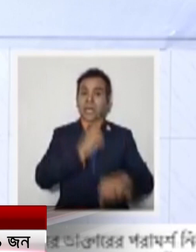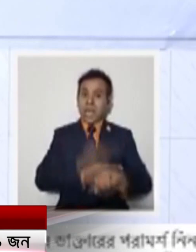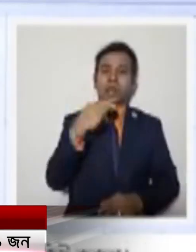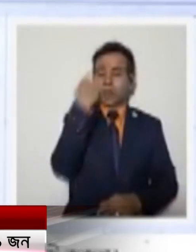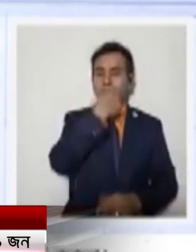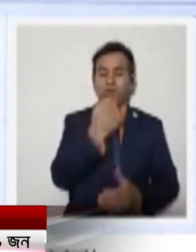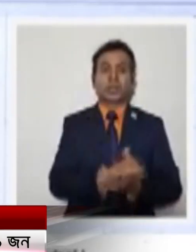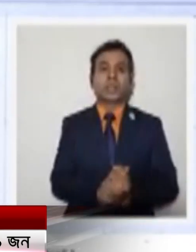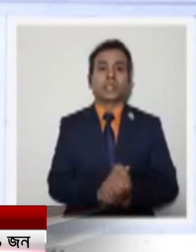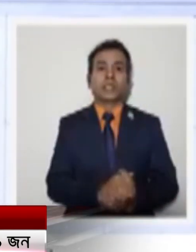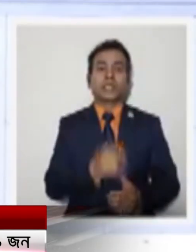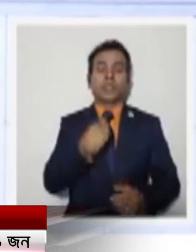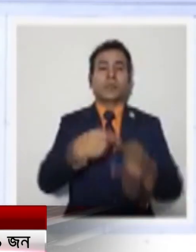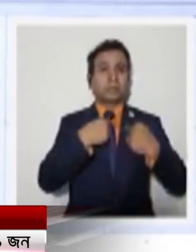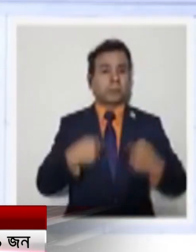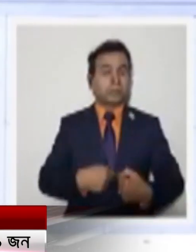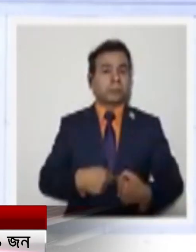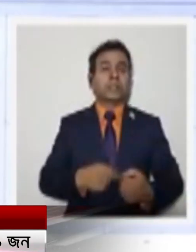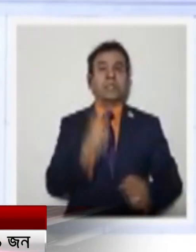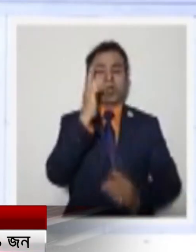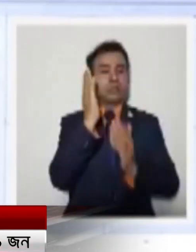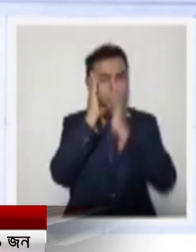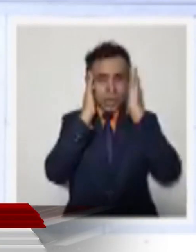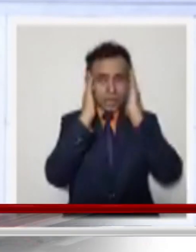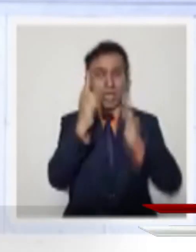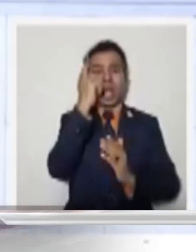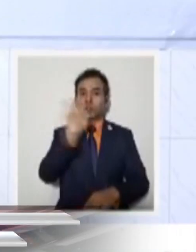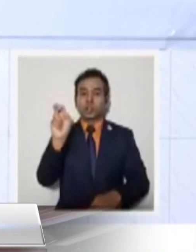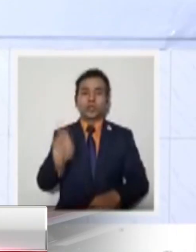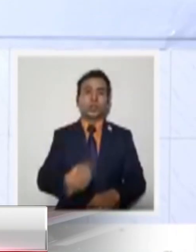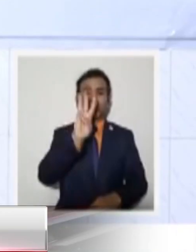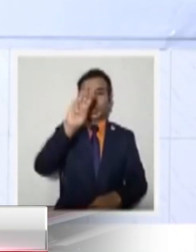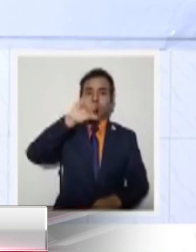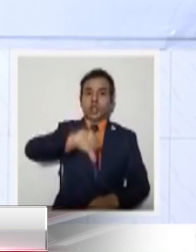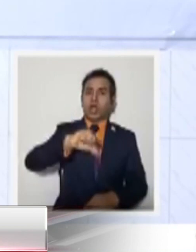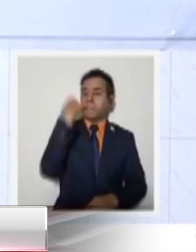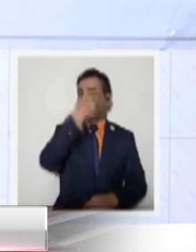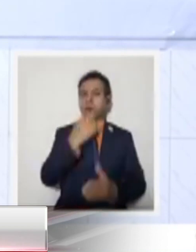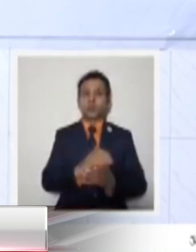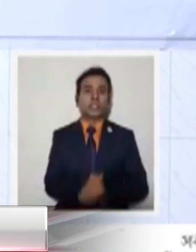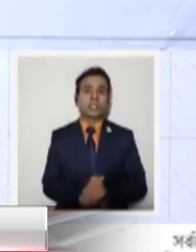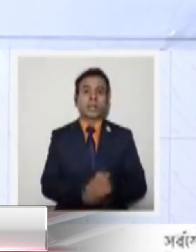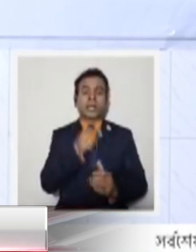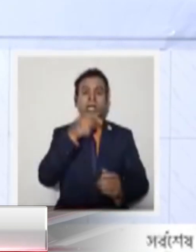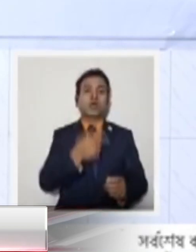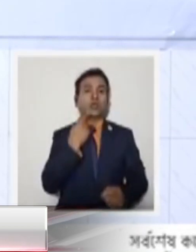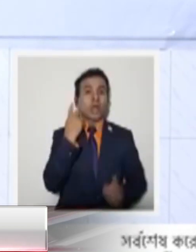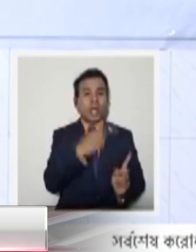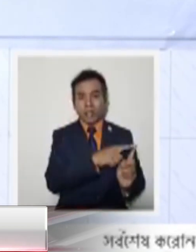জন। আমাদের আজকের মৃত্যুর তালিকায় 11 জন সংযুক্ত হয়েছে। এই 11 জন সহ আমাদের এ পর্যন্ত